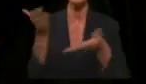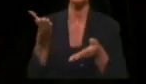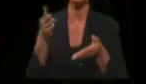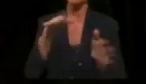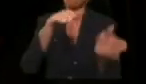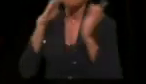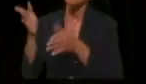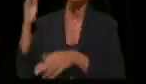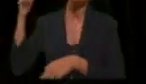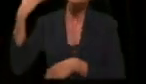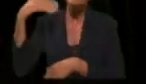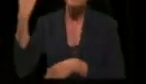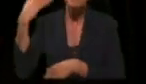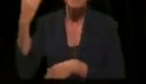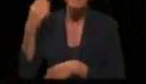prelegenta,